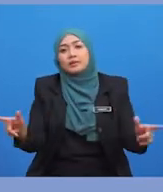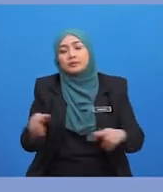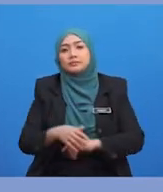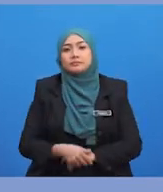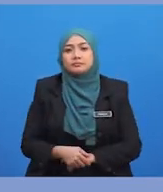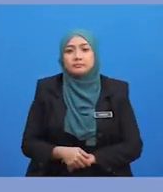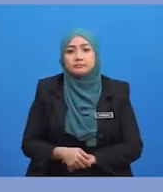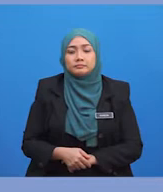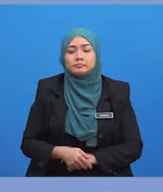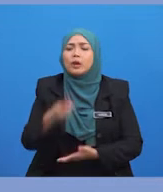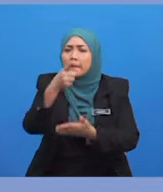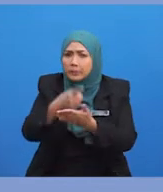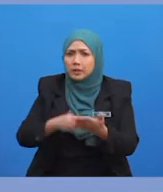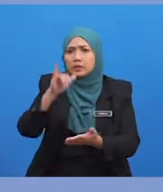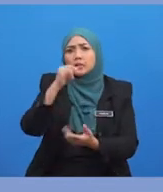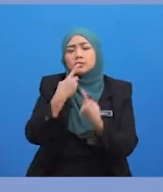Apakah jawapannya, murid-murid?